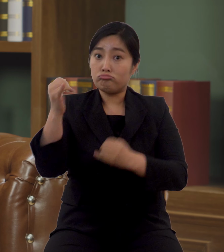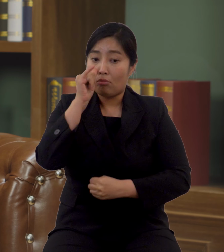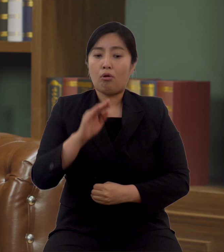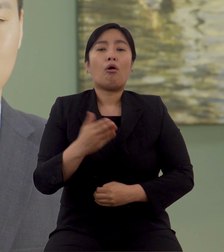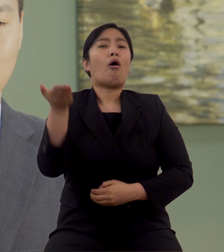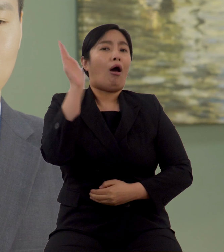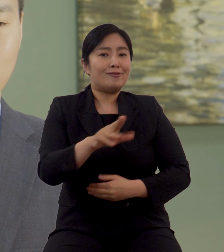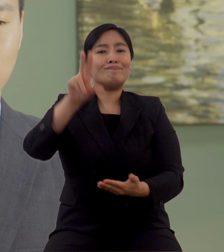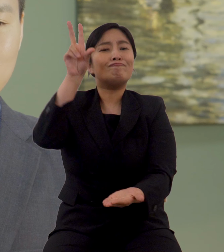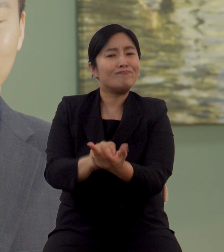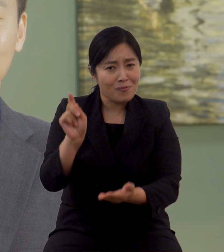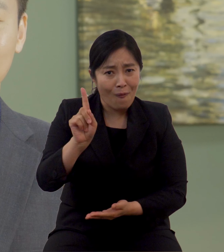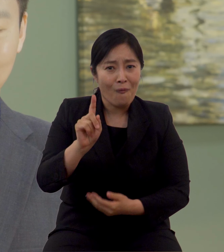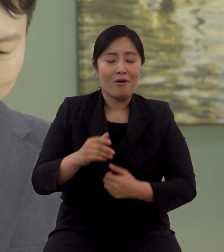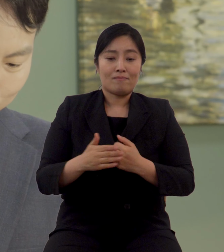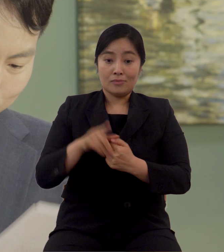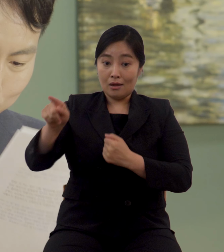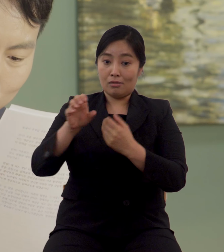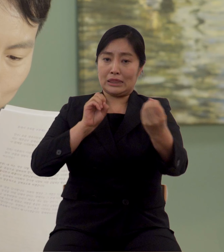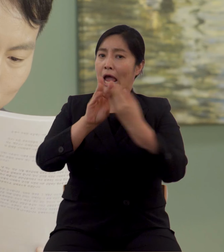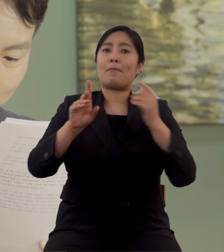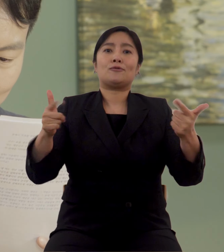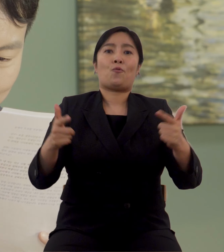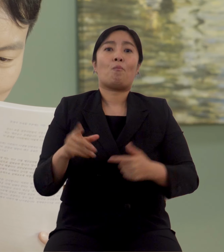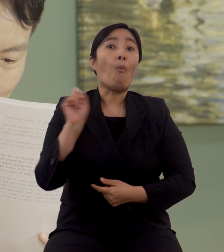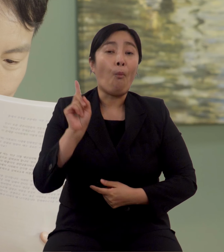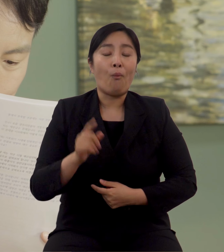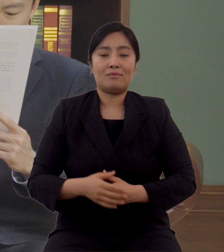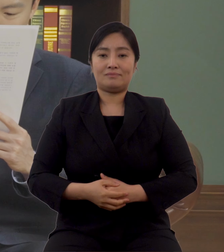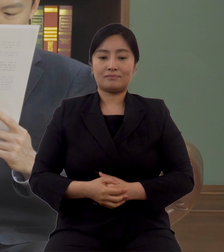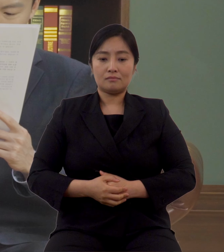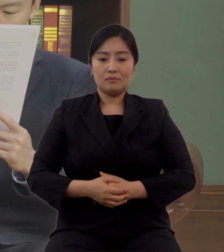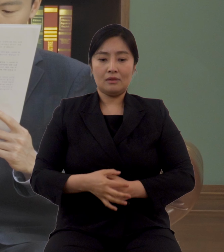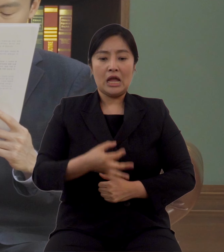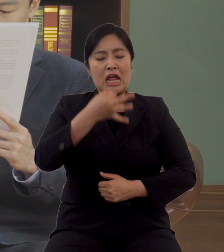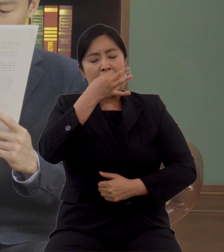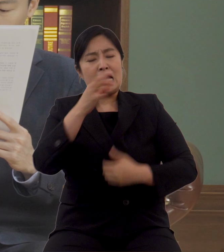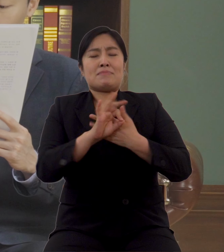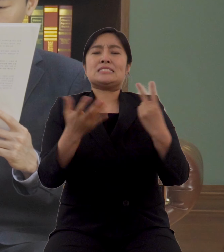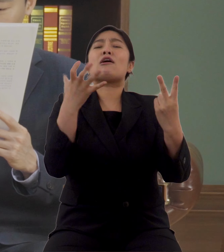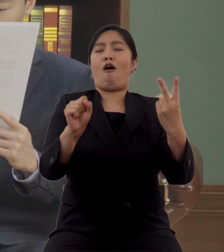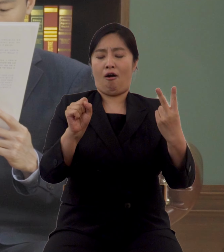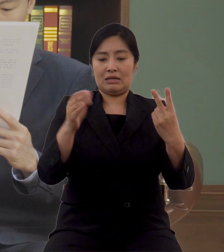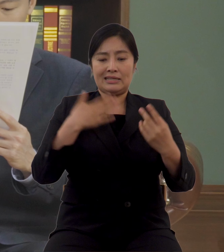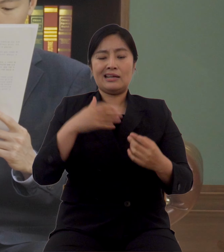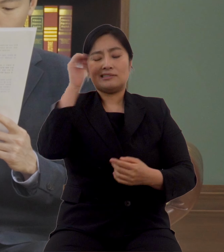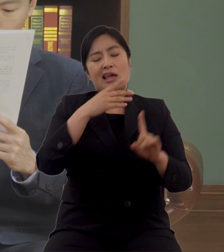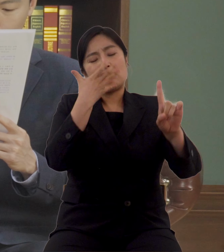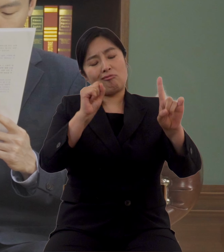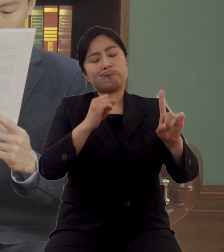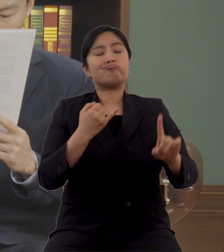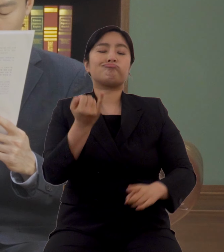많이 있고요. 그런데 문제는 그렇게 답변을 한 게 아니라 욕심 같아서는 2억인데